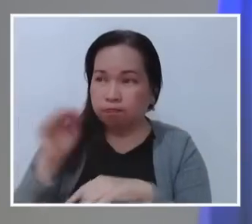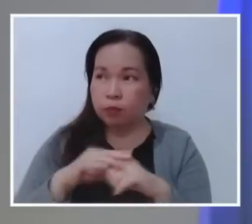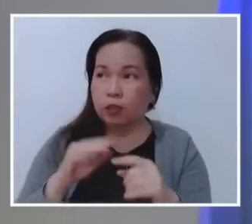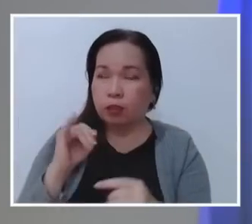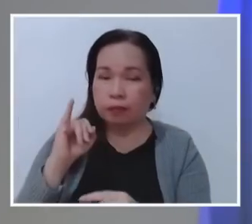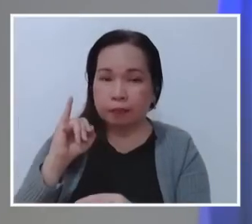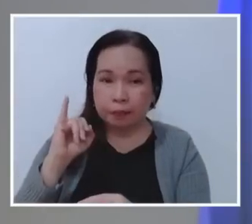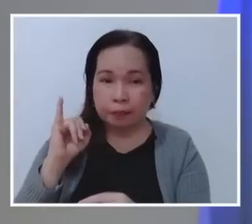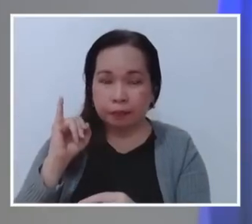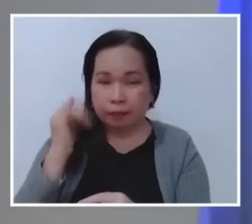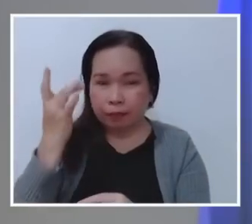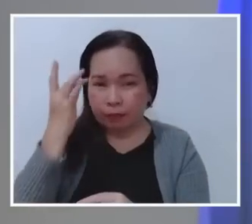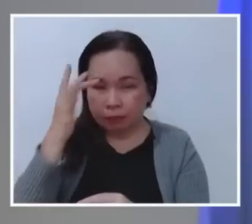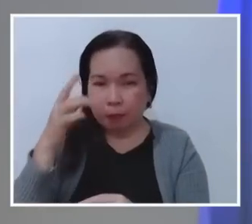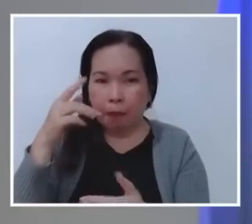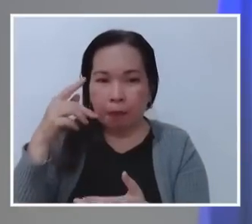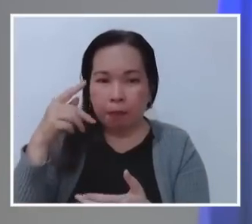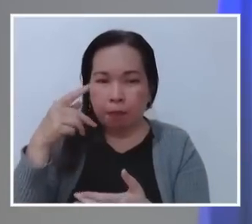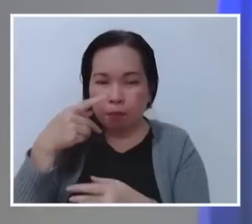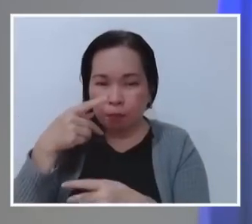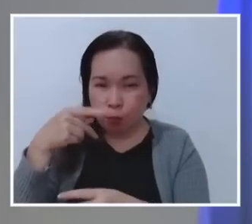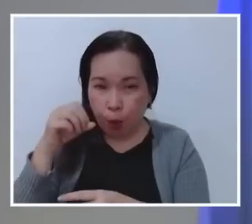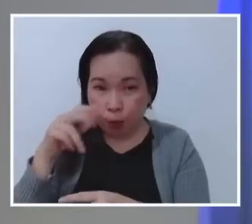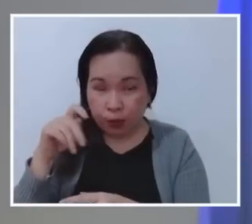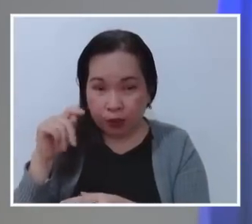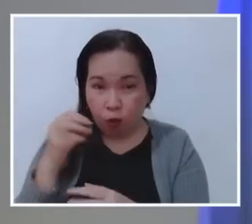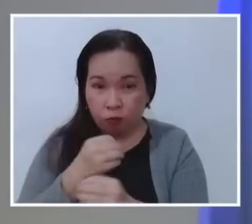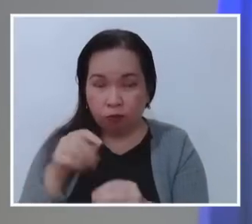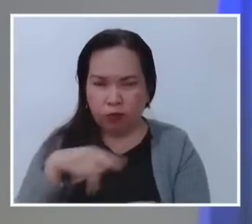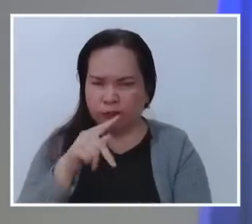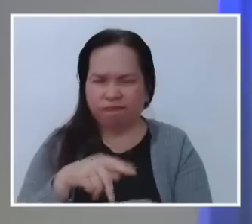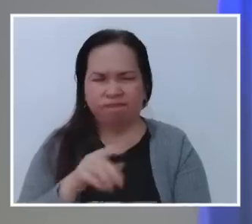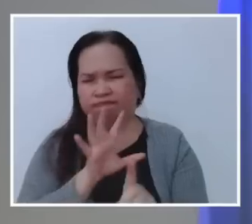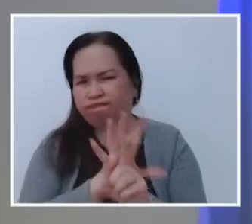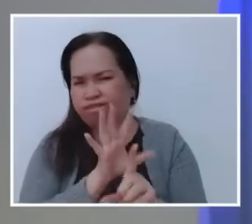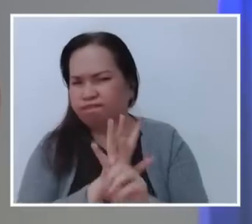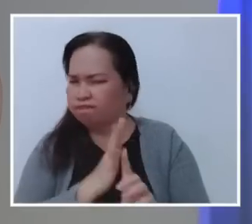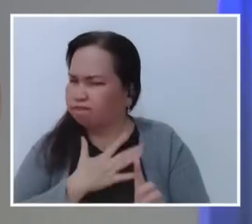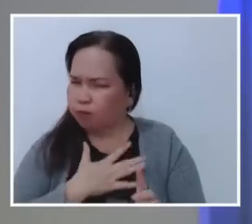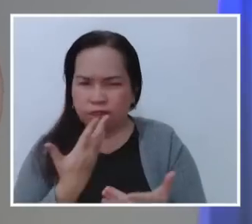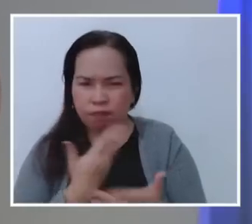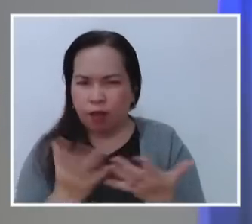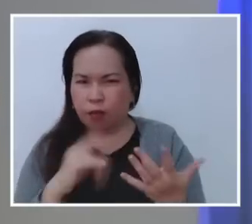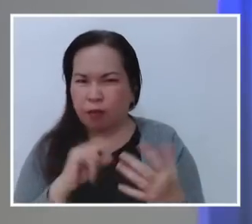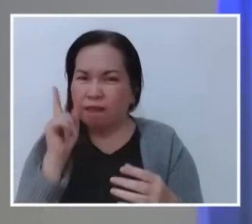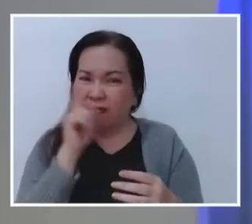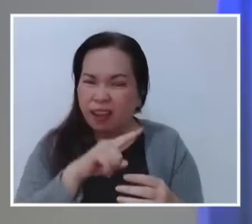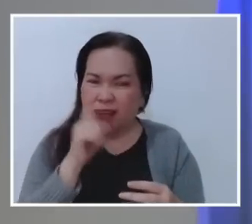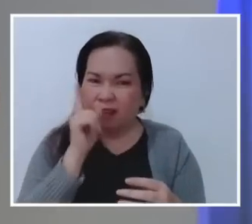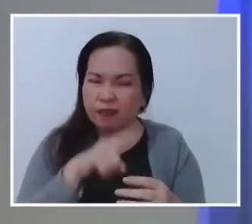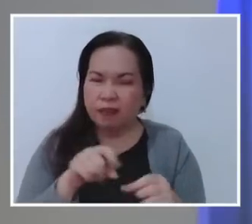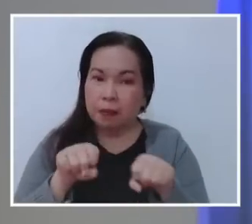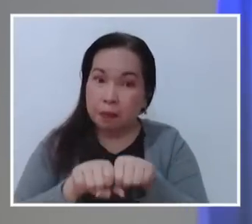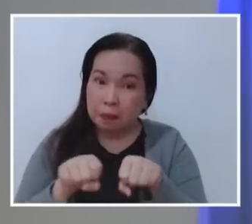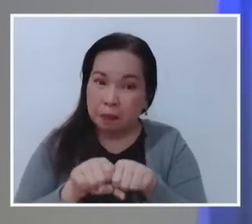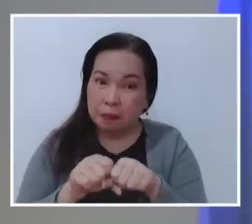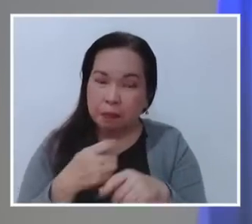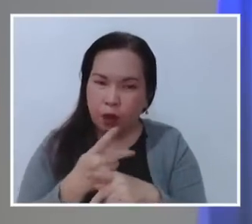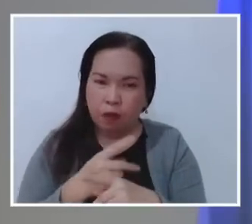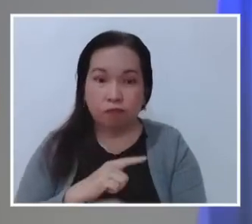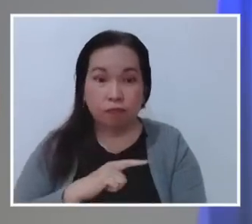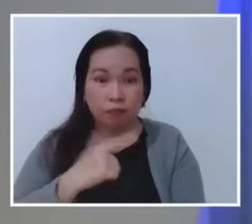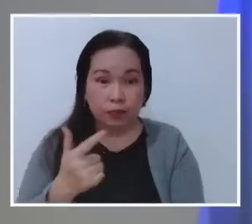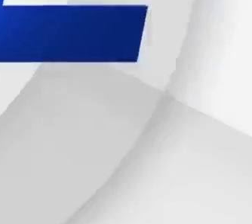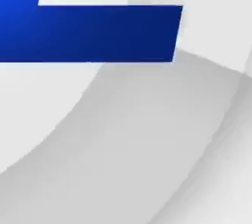Office of the Philippines na huwag tangkilikin ang mga Peking produkto. Nagpapatrol, Vivian